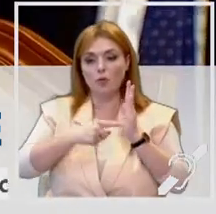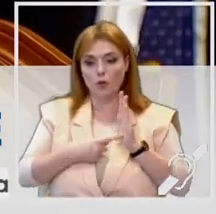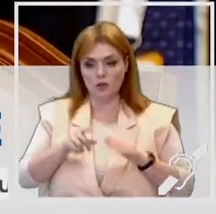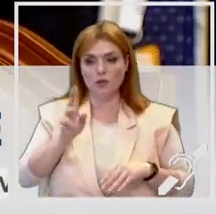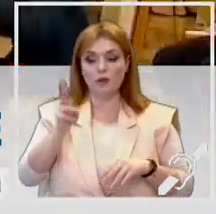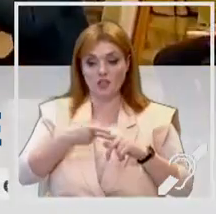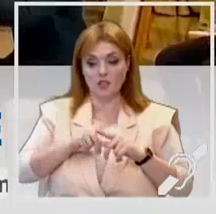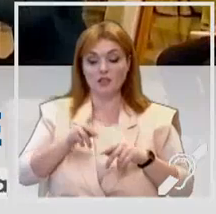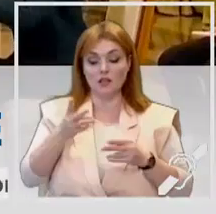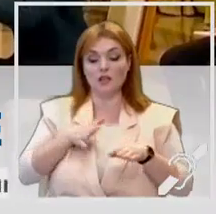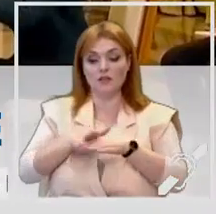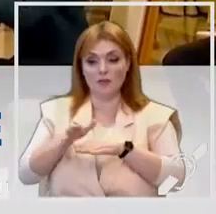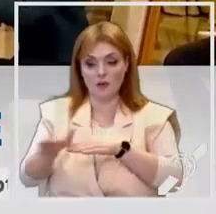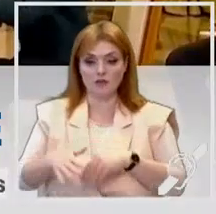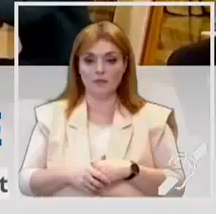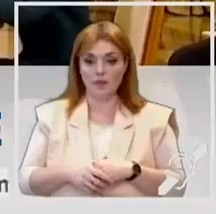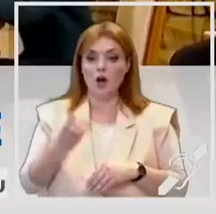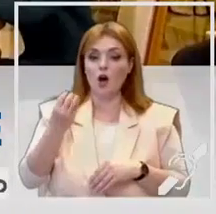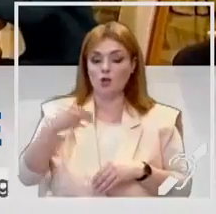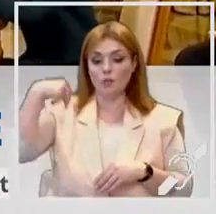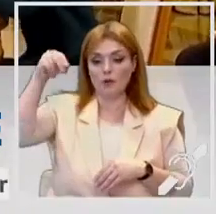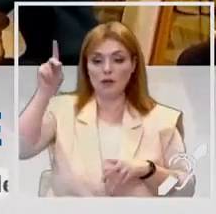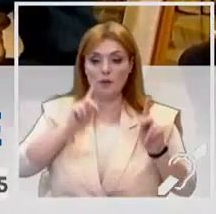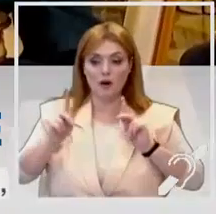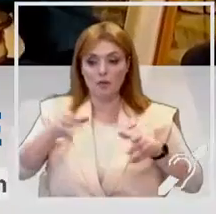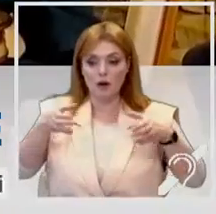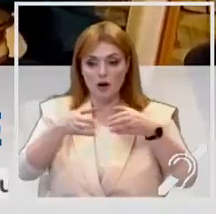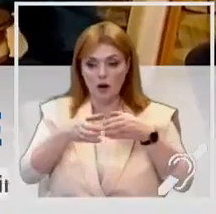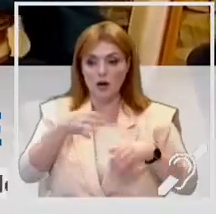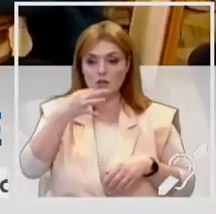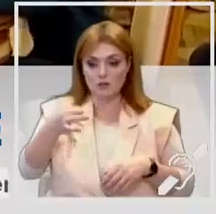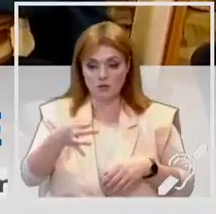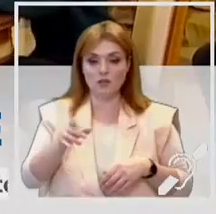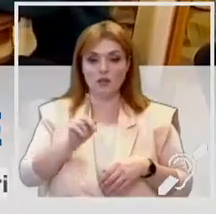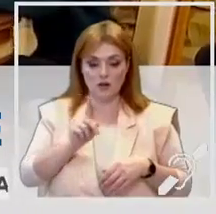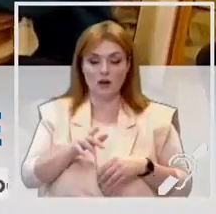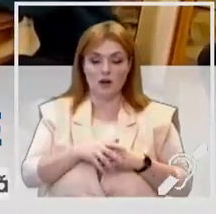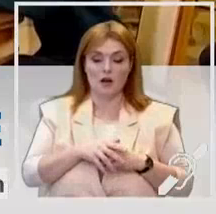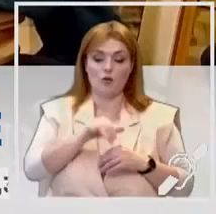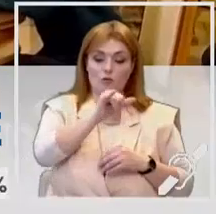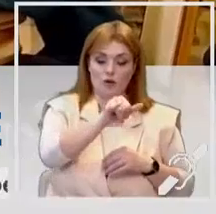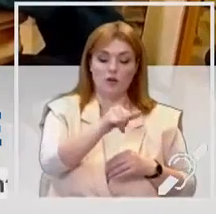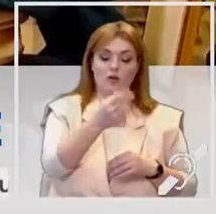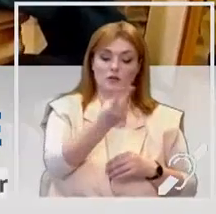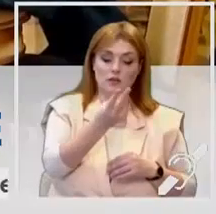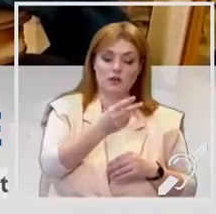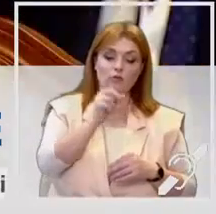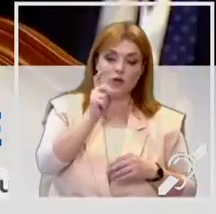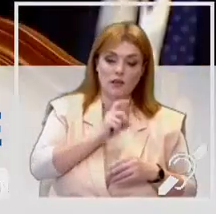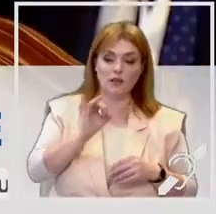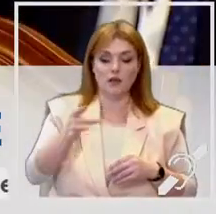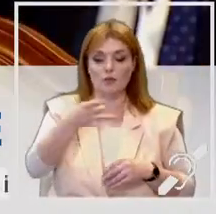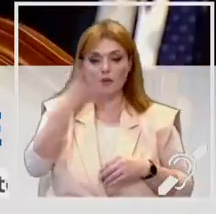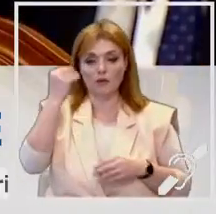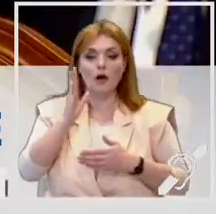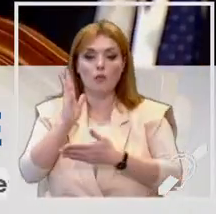der Leyen a precizat că în perioada elaborării cadrului de negocieri, Ucraina și Republica Moldova vor avea timp să-și acopere restanțele, iar în martie Comisia va